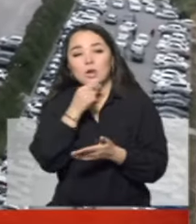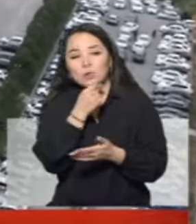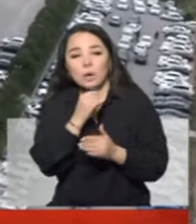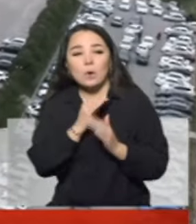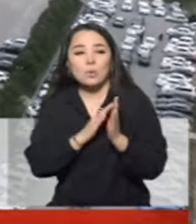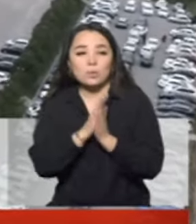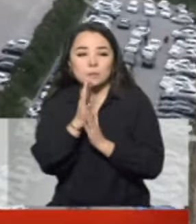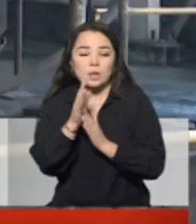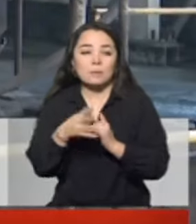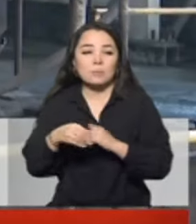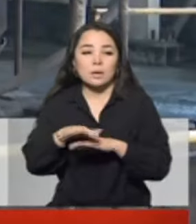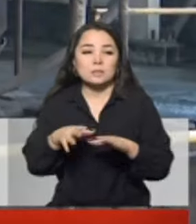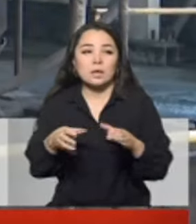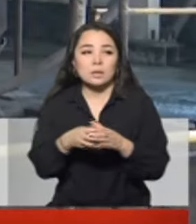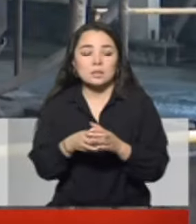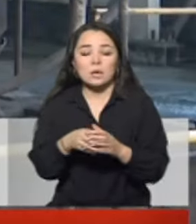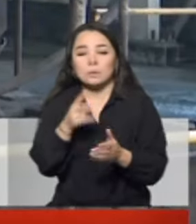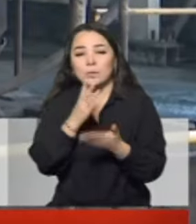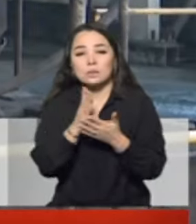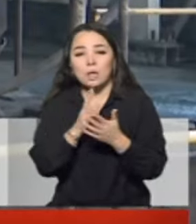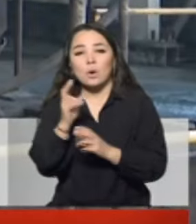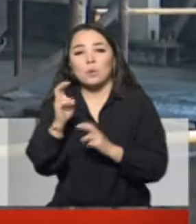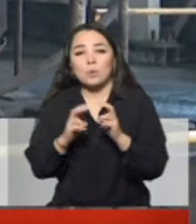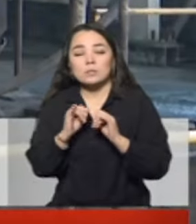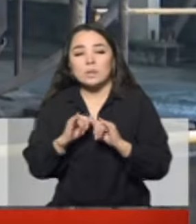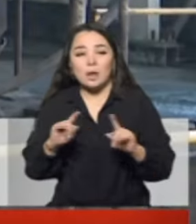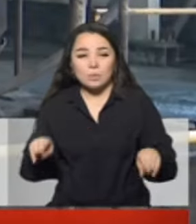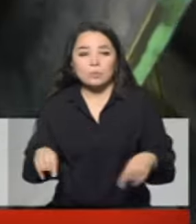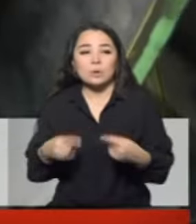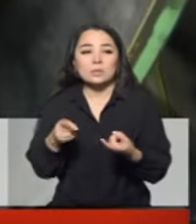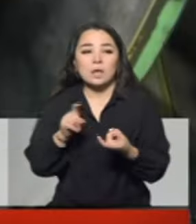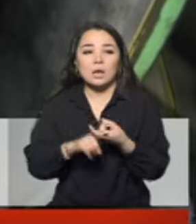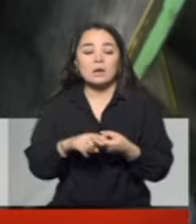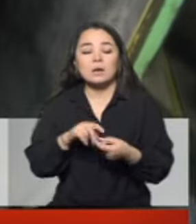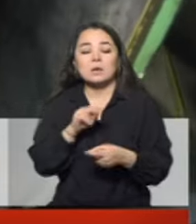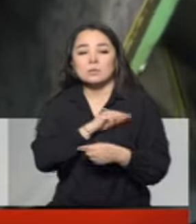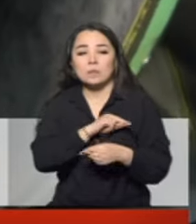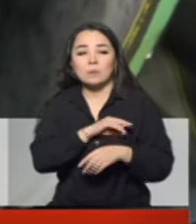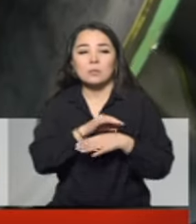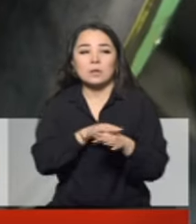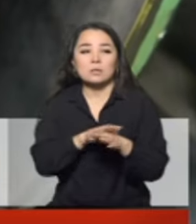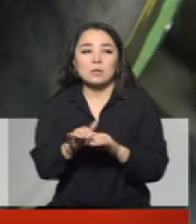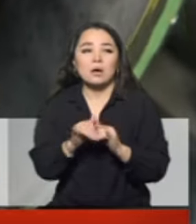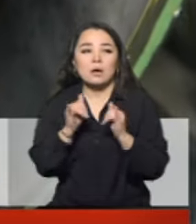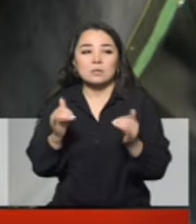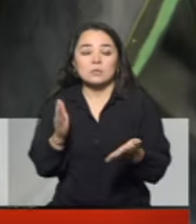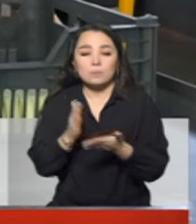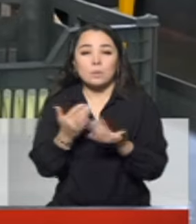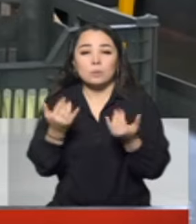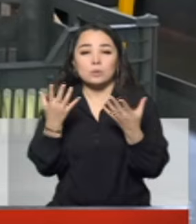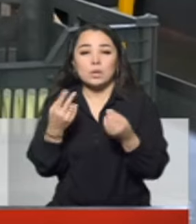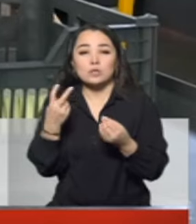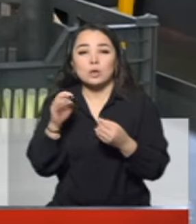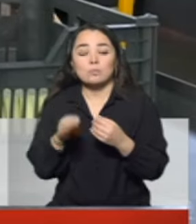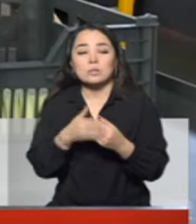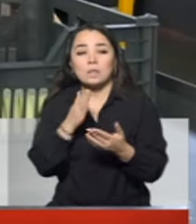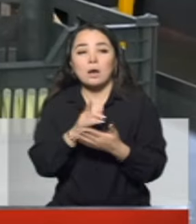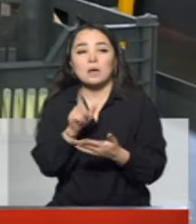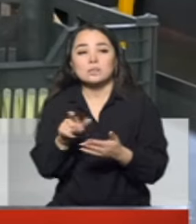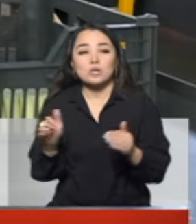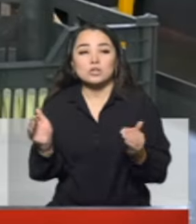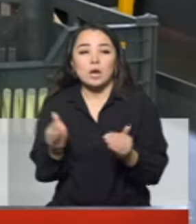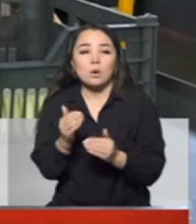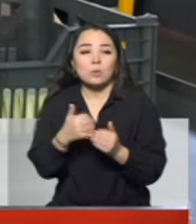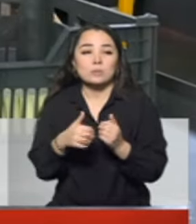бойынша биыл барлық аймақтан озып тұр. Әсіресе өңдеу өнеркәсібін дамыту арқылы еңбек өнімділігі артты. Мұнан бөлек, бүгінгі таңда 200 мыңнан астам азамат шағын және